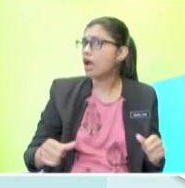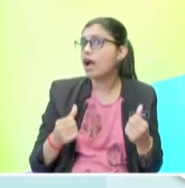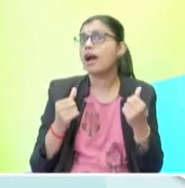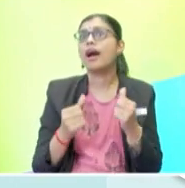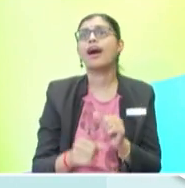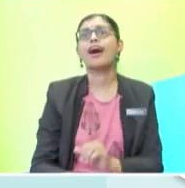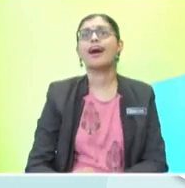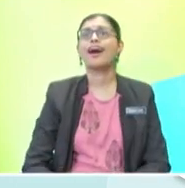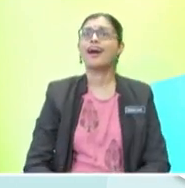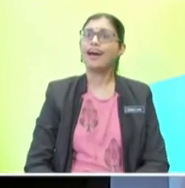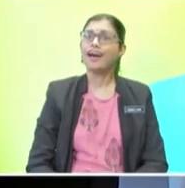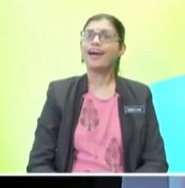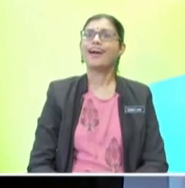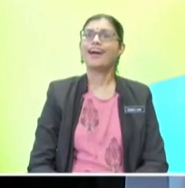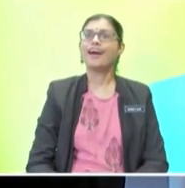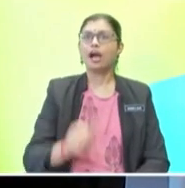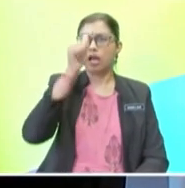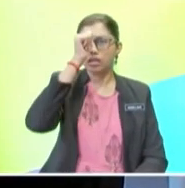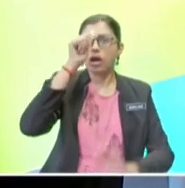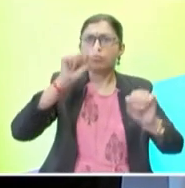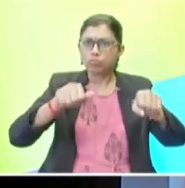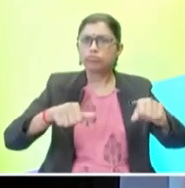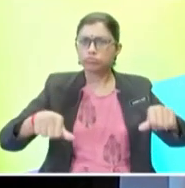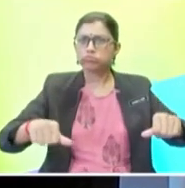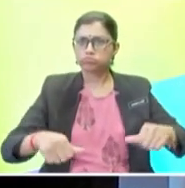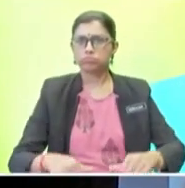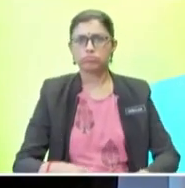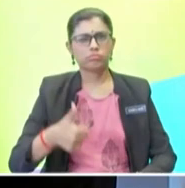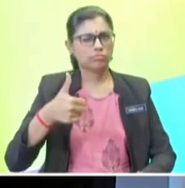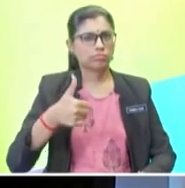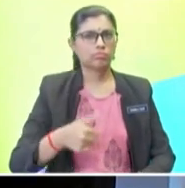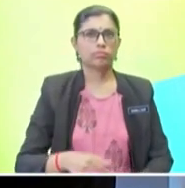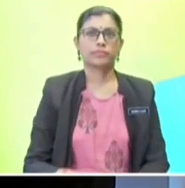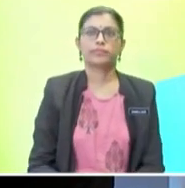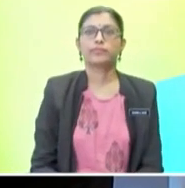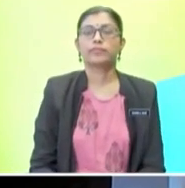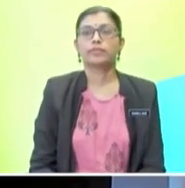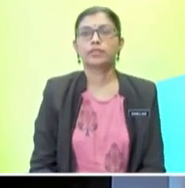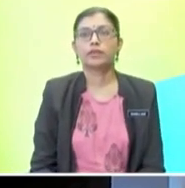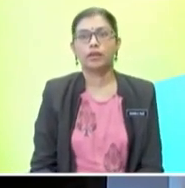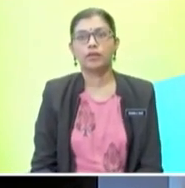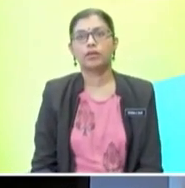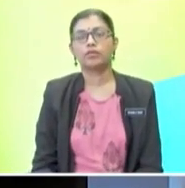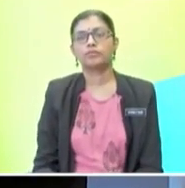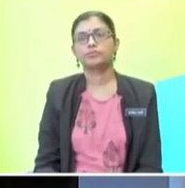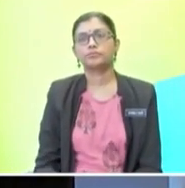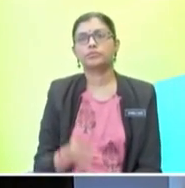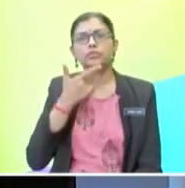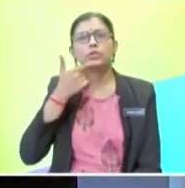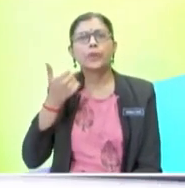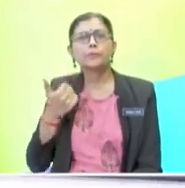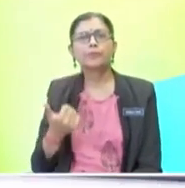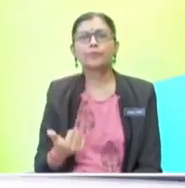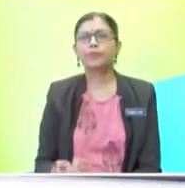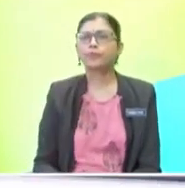Wow. Walaupun dia ayah, bila dia pergi ke dapur, asam pedas terbaik. Wow. Wah, telan Elio